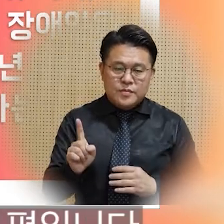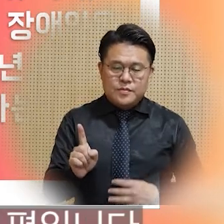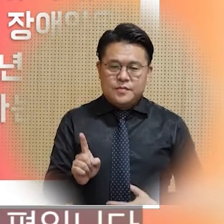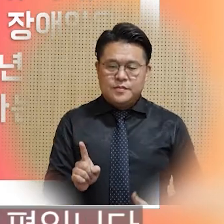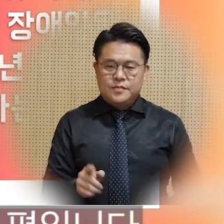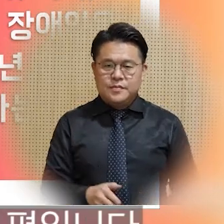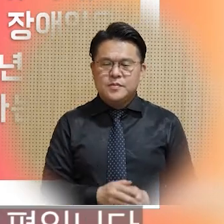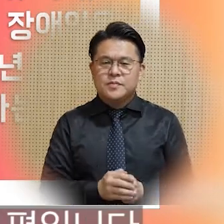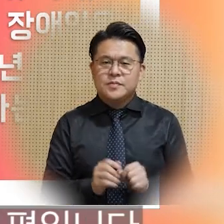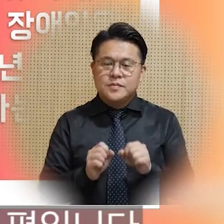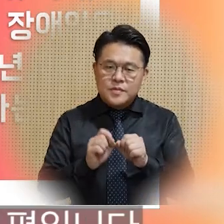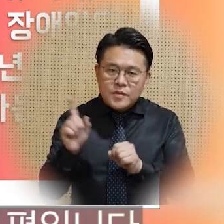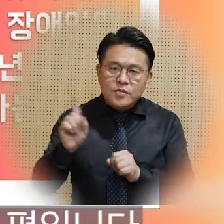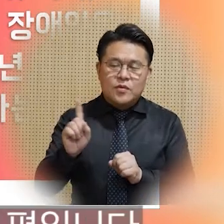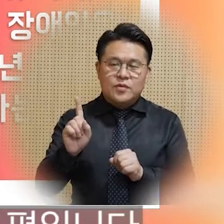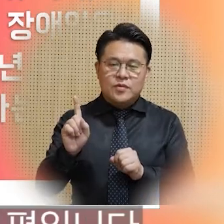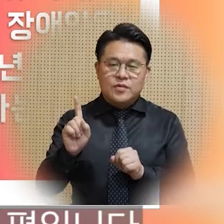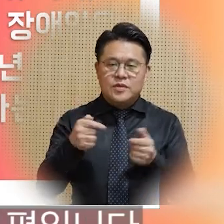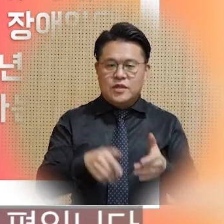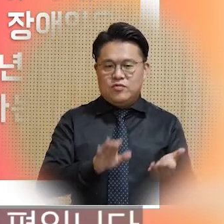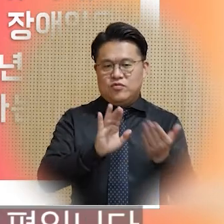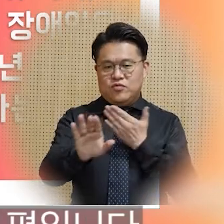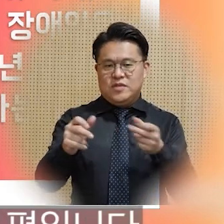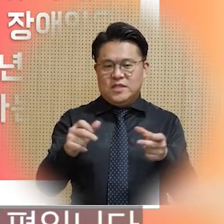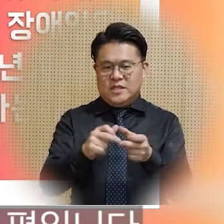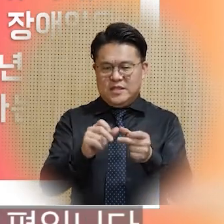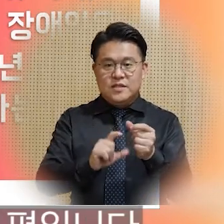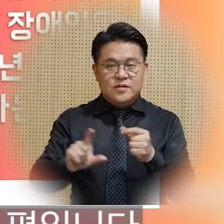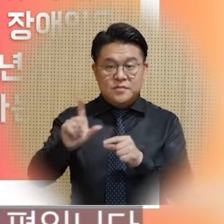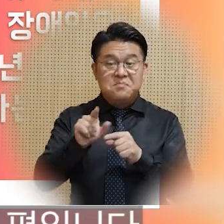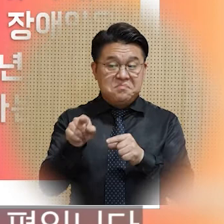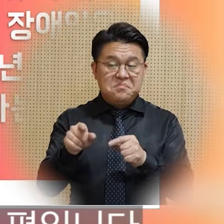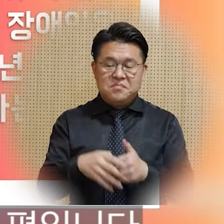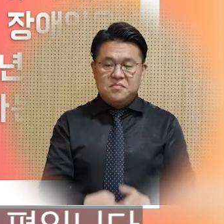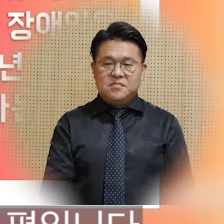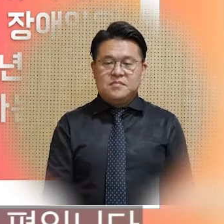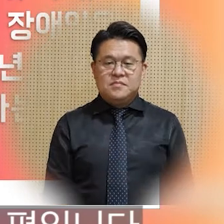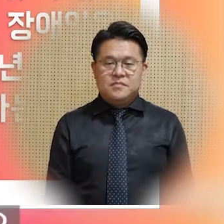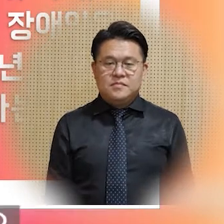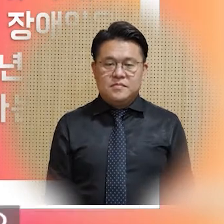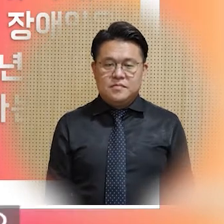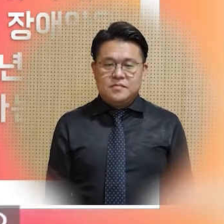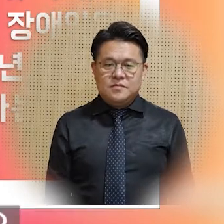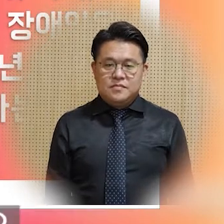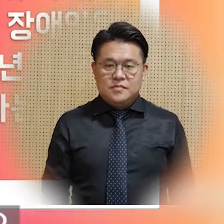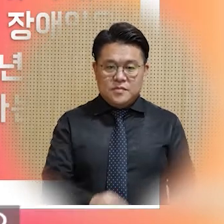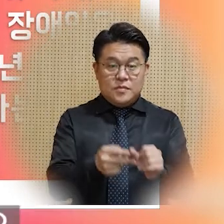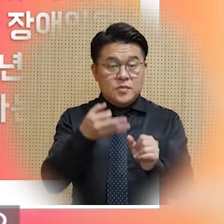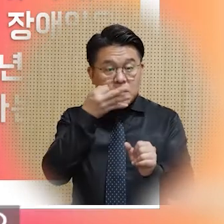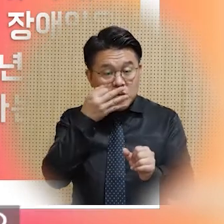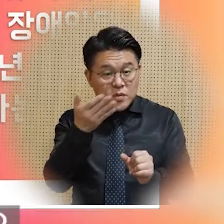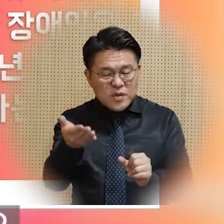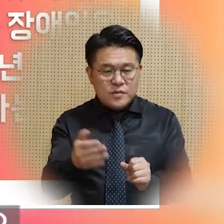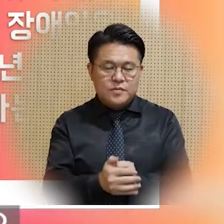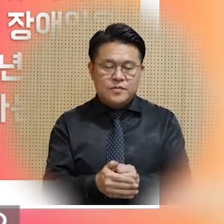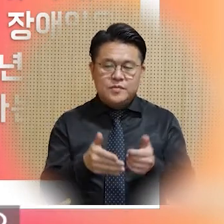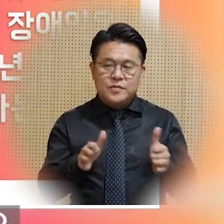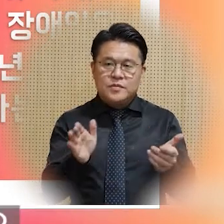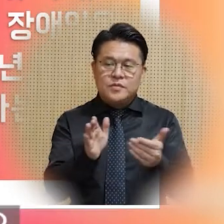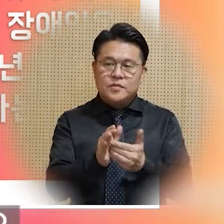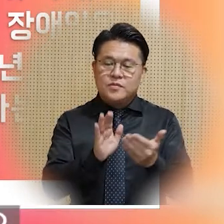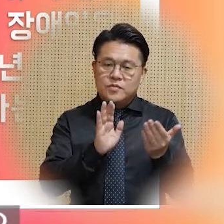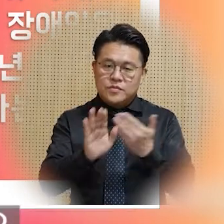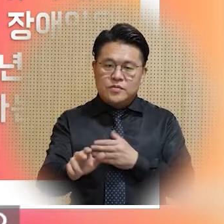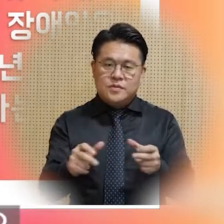발생 원인은 아무래도 후천적인 경향이 훨씬 더 이제 높은 편입니다. 데이터로 말씀드리면